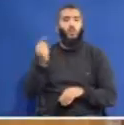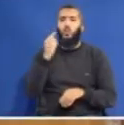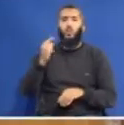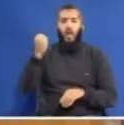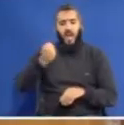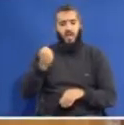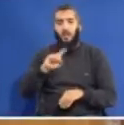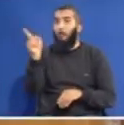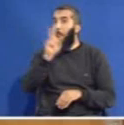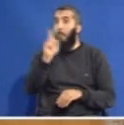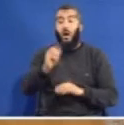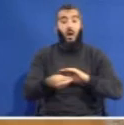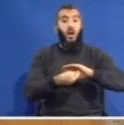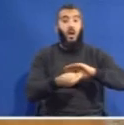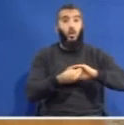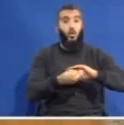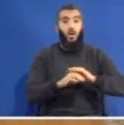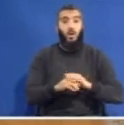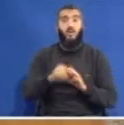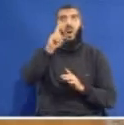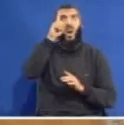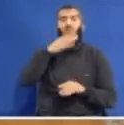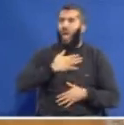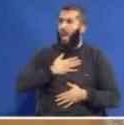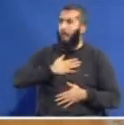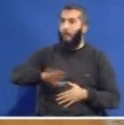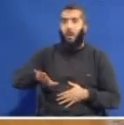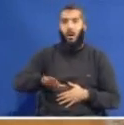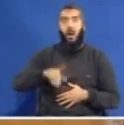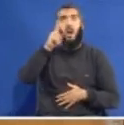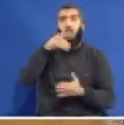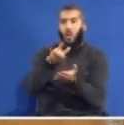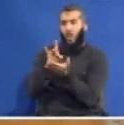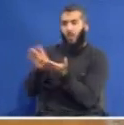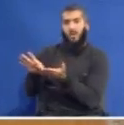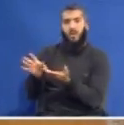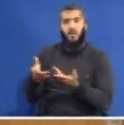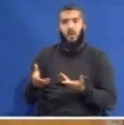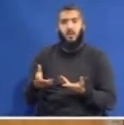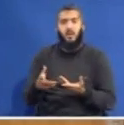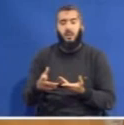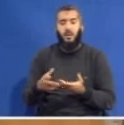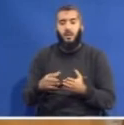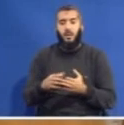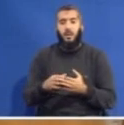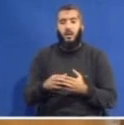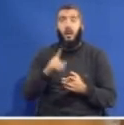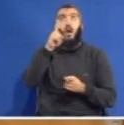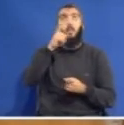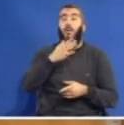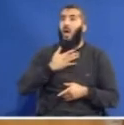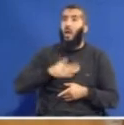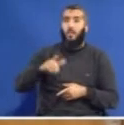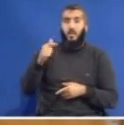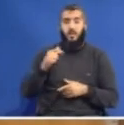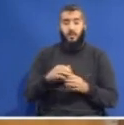تدفع الرشوة، الرشوة لعن الله من أعطاها ومن أخذها والواسطة بينهما، لعن الله الراشي